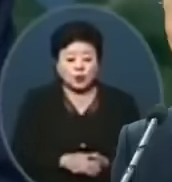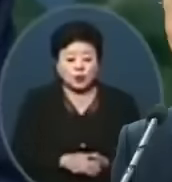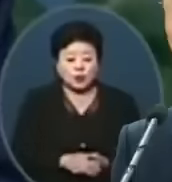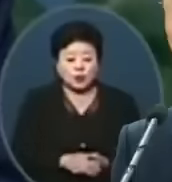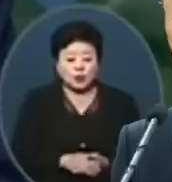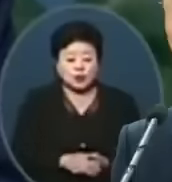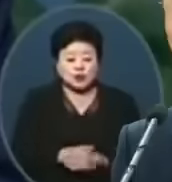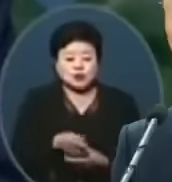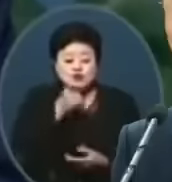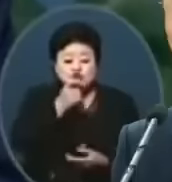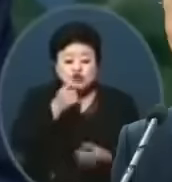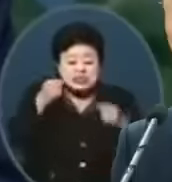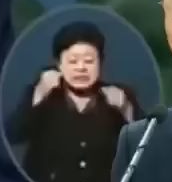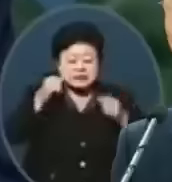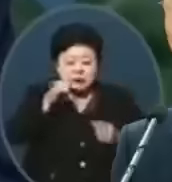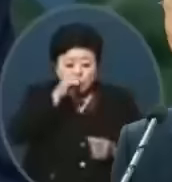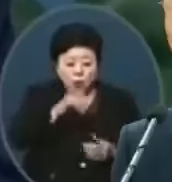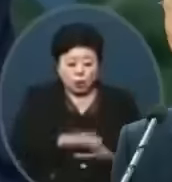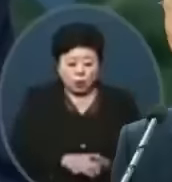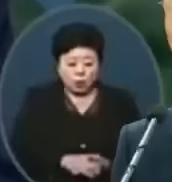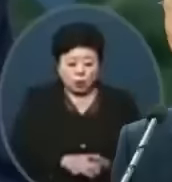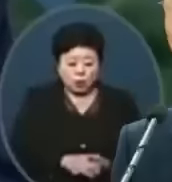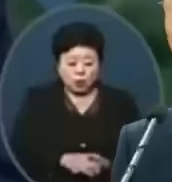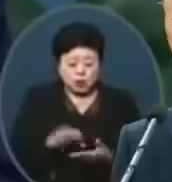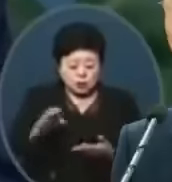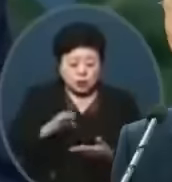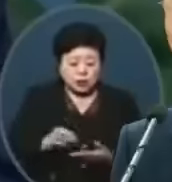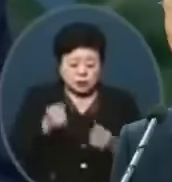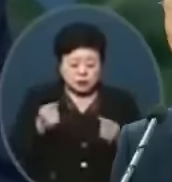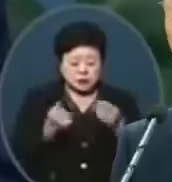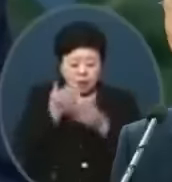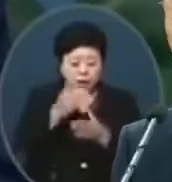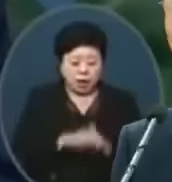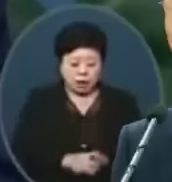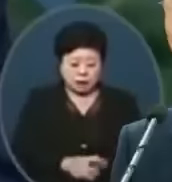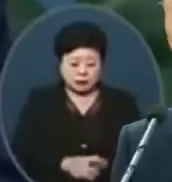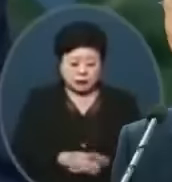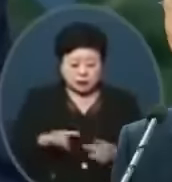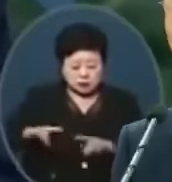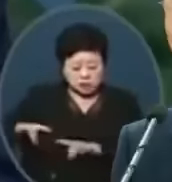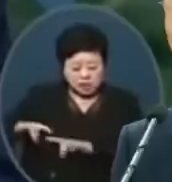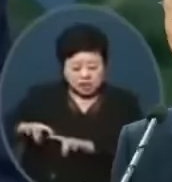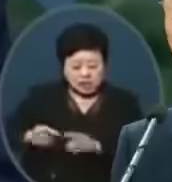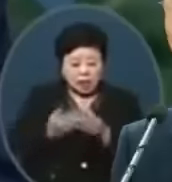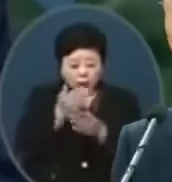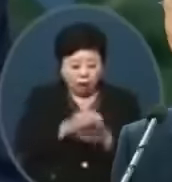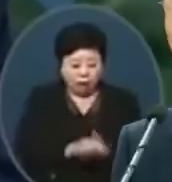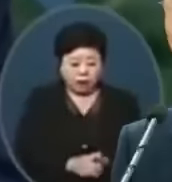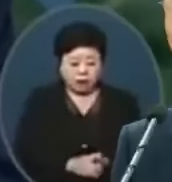수력 전기는 물을 이용해서 전기를